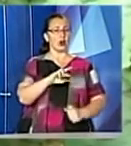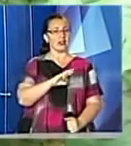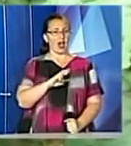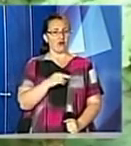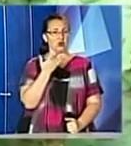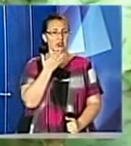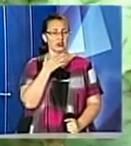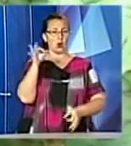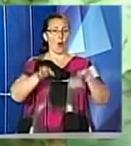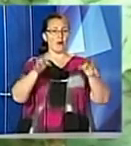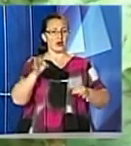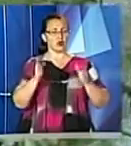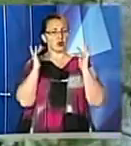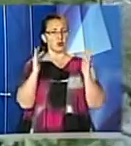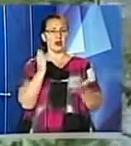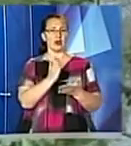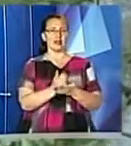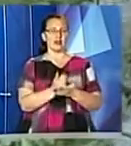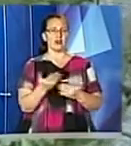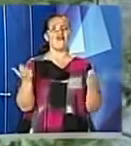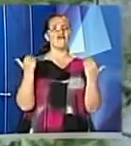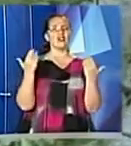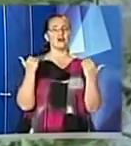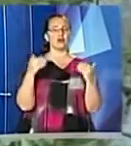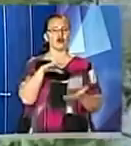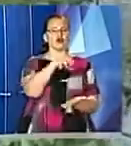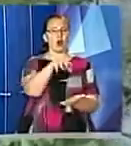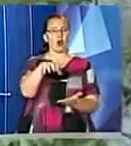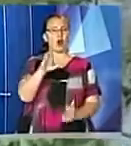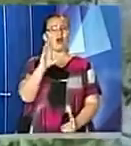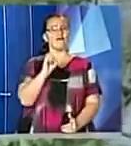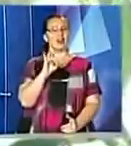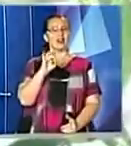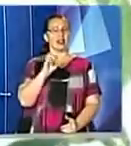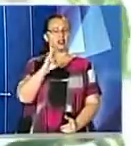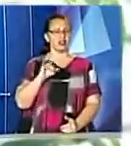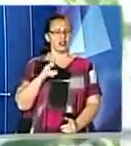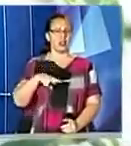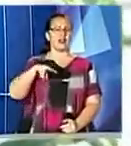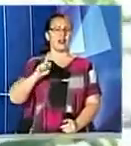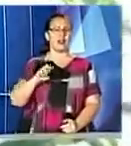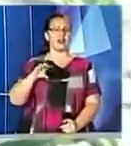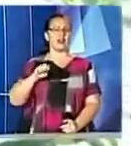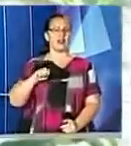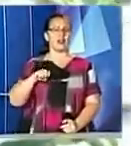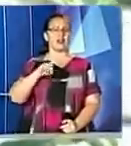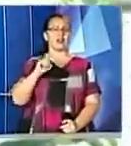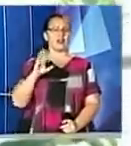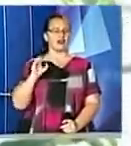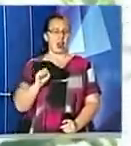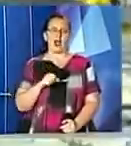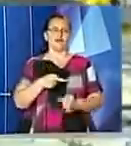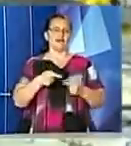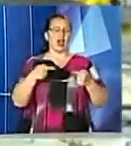національного природного парку є рекреаційно-відпочинкові осередки, Верещиця, Лилихівка, оселя Розточчя, 4